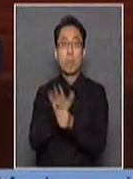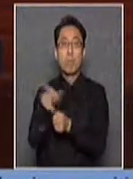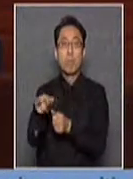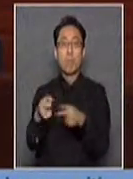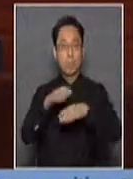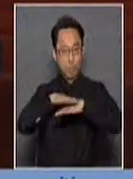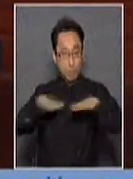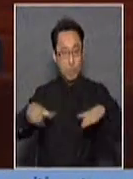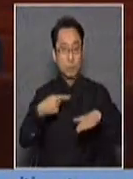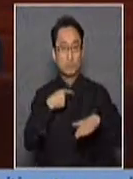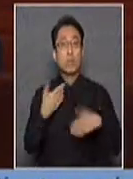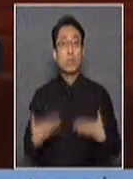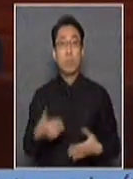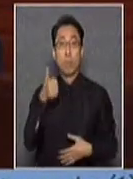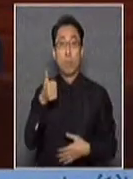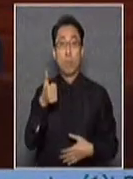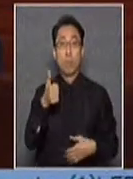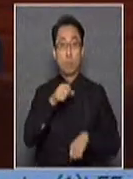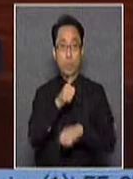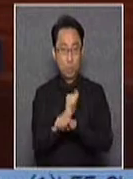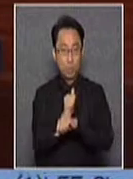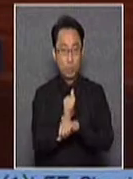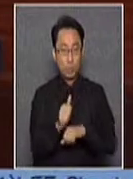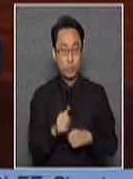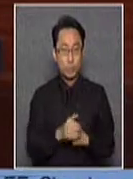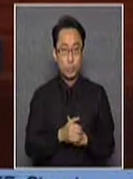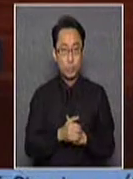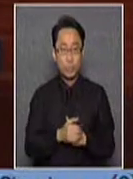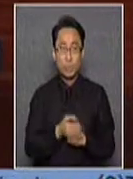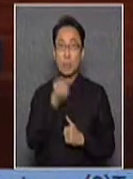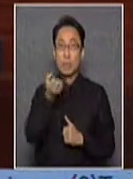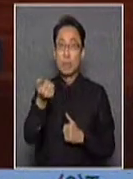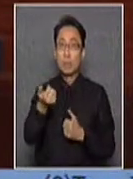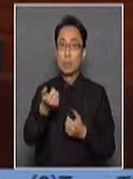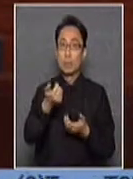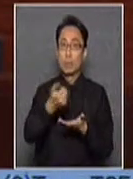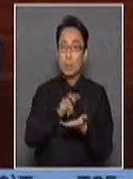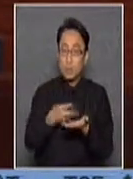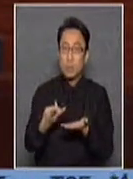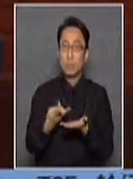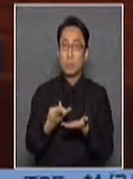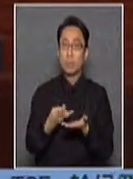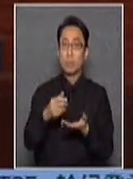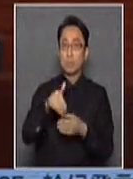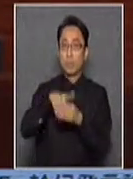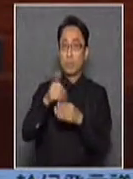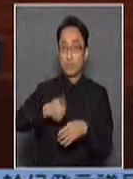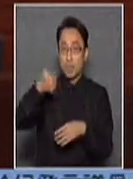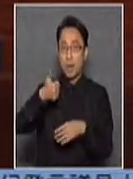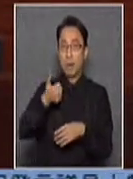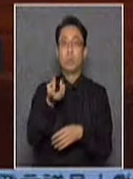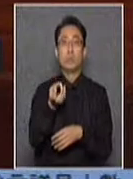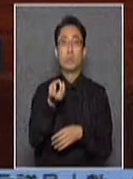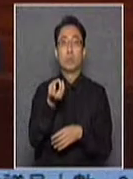今天是一個很好的時候，是吧？我提修訂就很少個的 田北辰的修訂我都很少支持